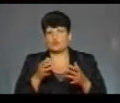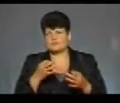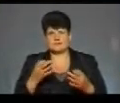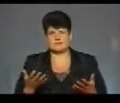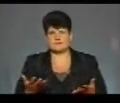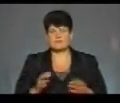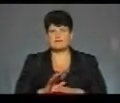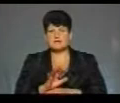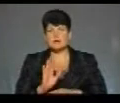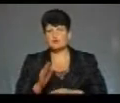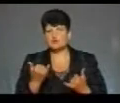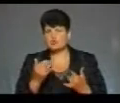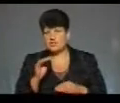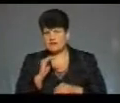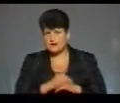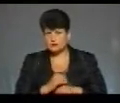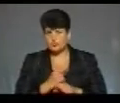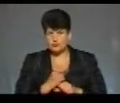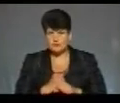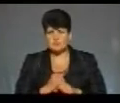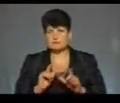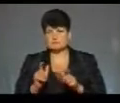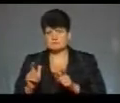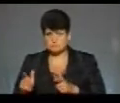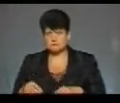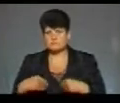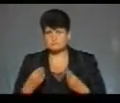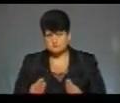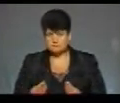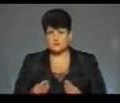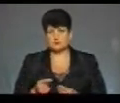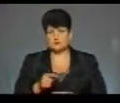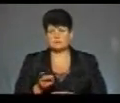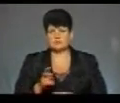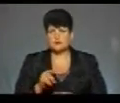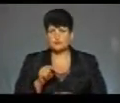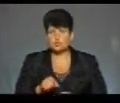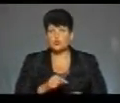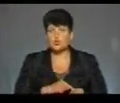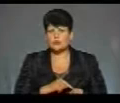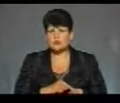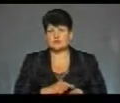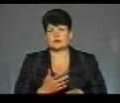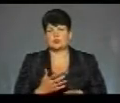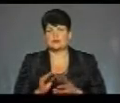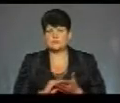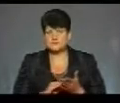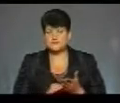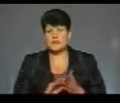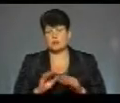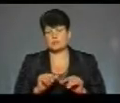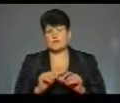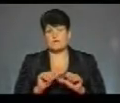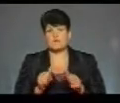що відправка буде сьогодні вечором здійснюється, то тобто юнакам вручено повістки, щоб вони прибули в ту годину, яку визначив військовий комісаріат. Після цього буде